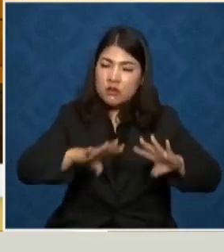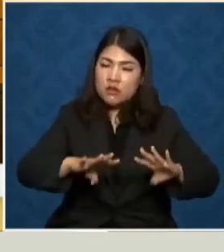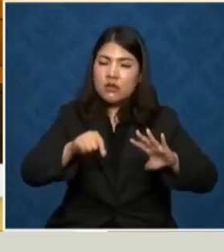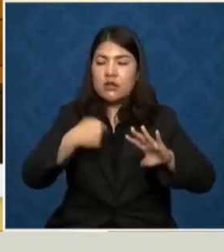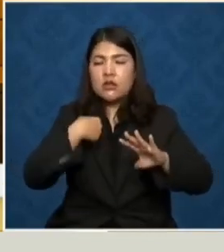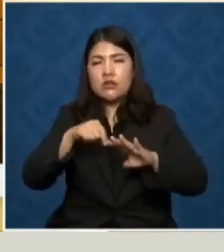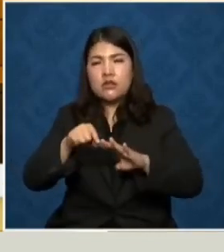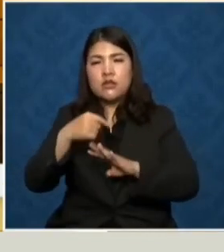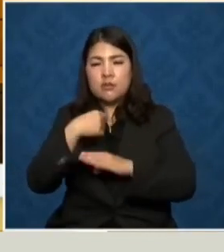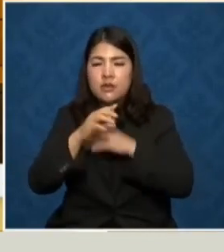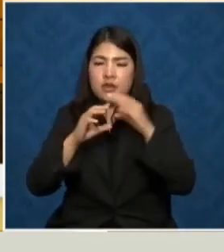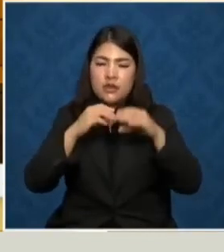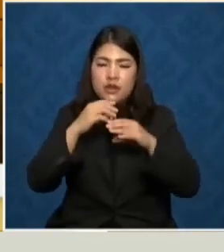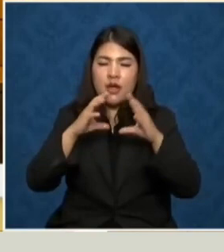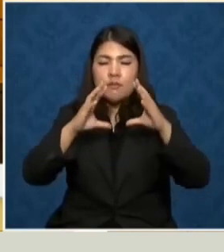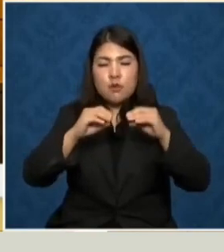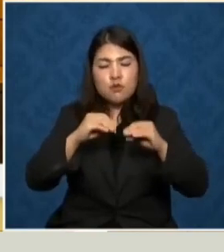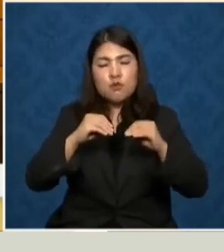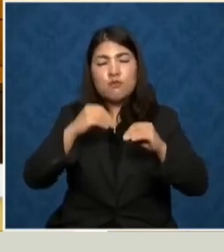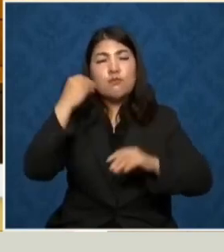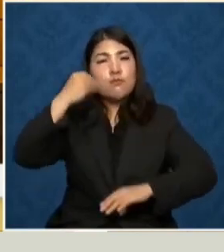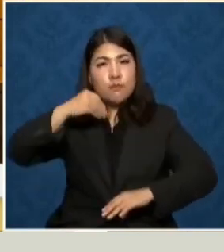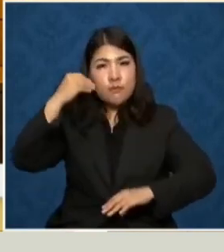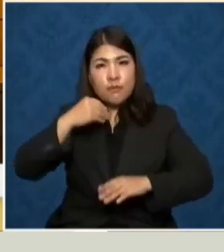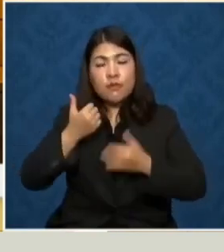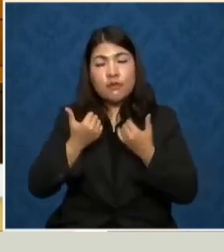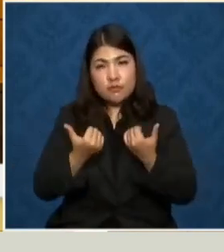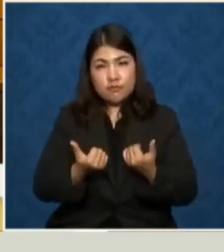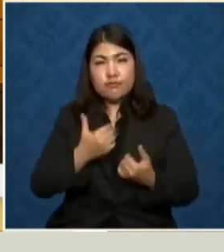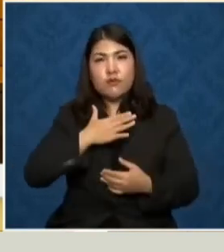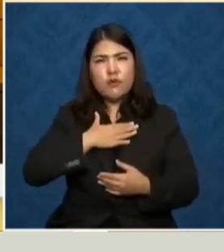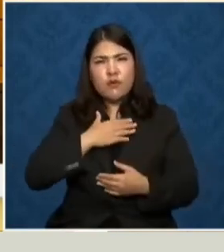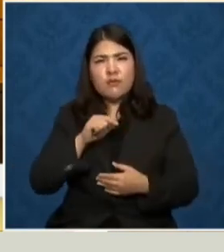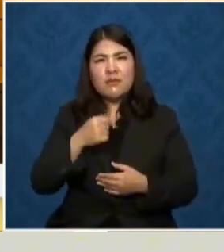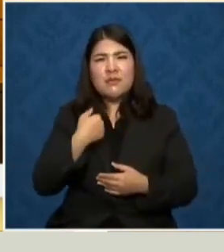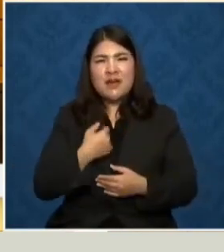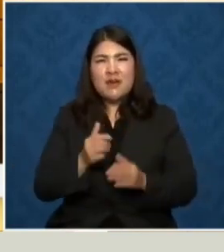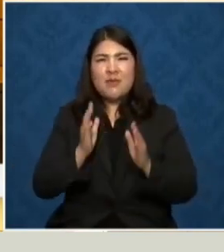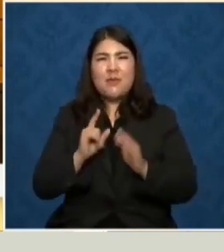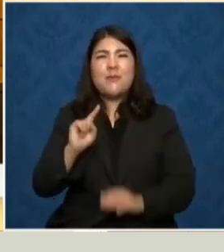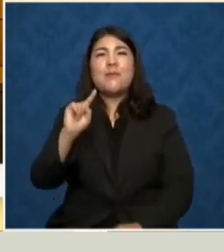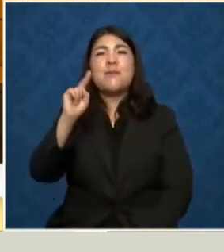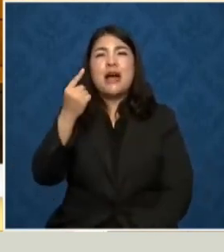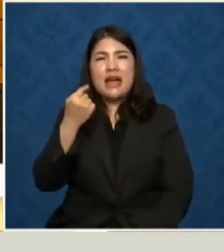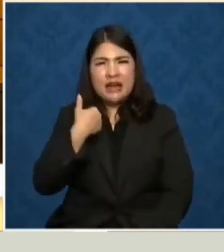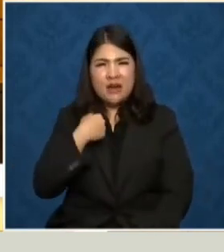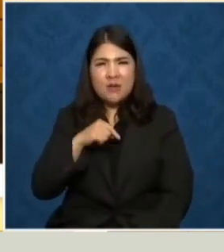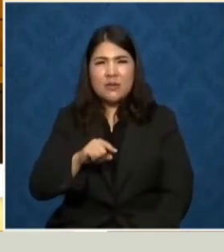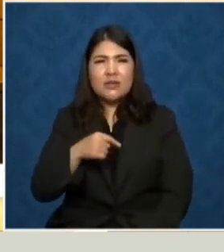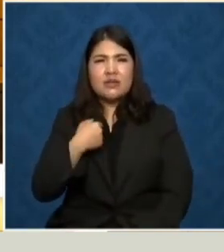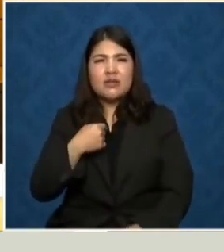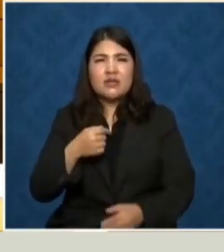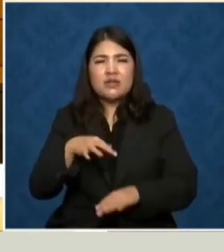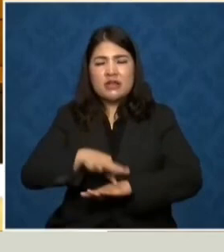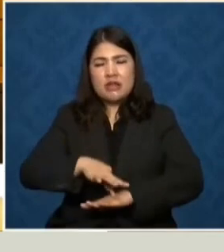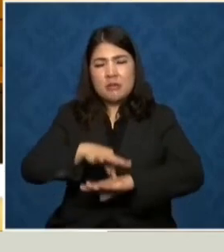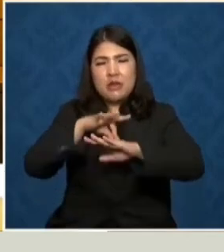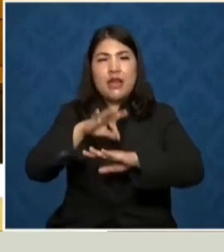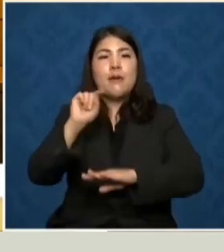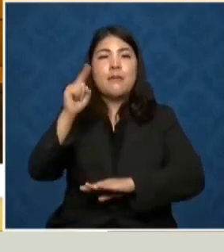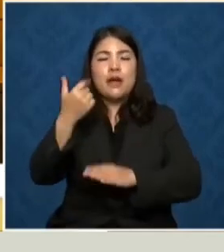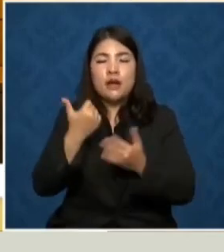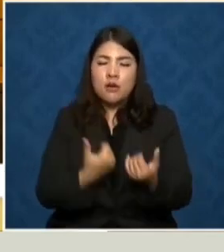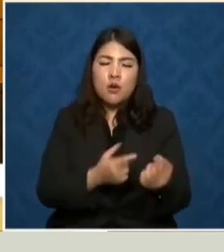ำที่มีการประชุมประจำกันอยู่แล้วแล้วเราเองเราก็เป็นน้องใหม่นะครับเป็นผู้นำที่เพิ่งได้รับการเข้าสู่ตำแหน่งก็ต้องมีการไปพบ